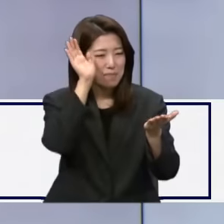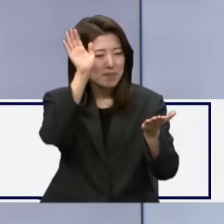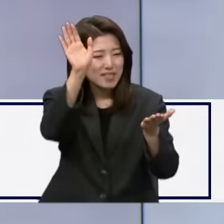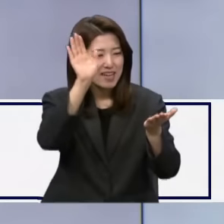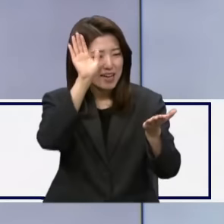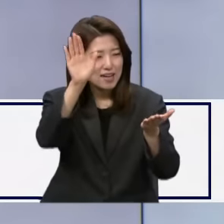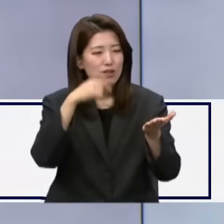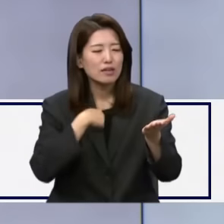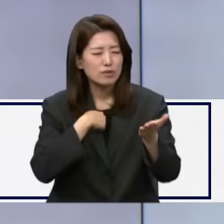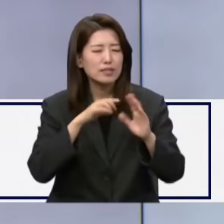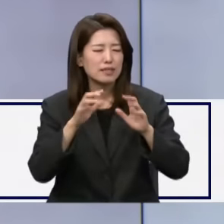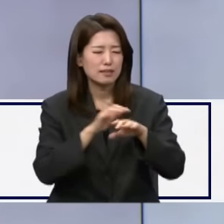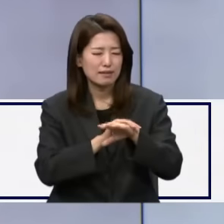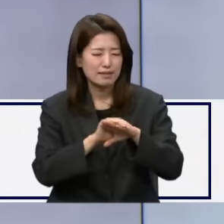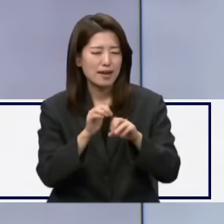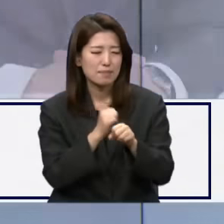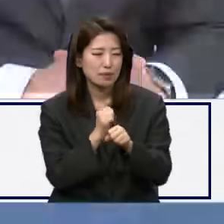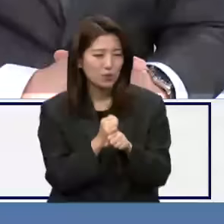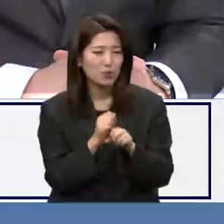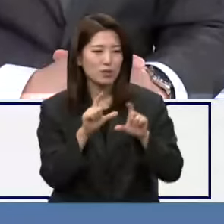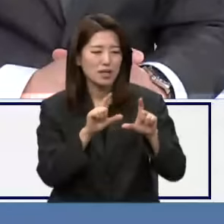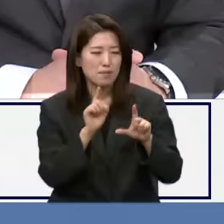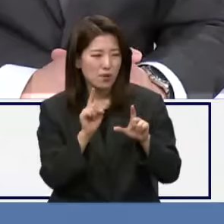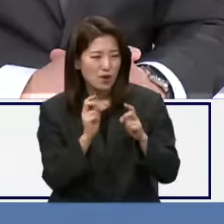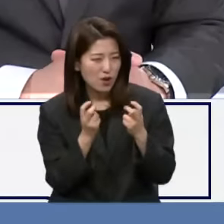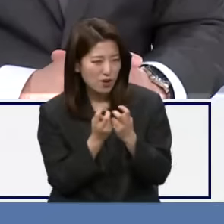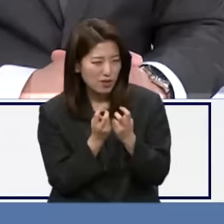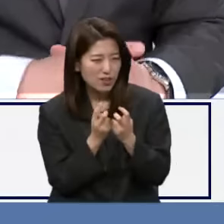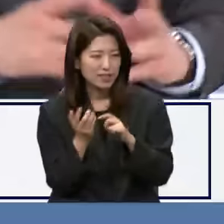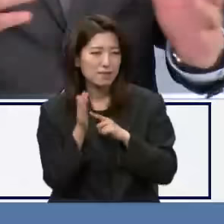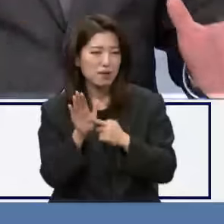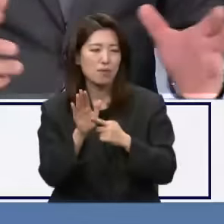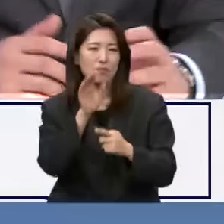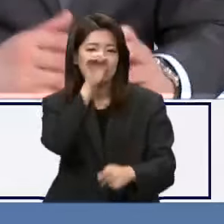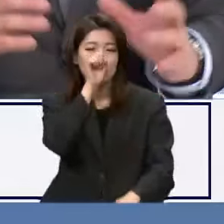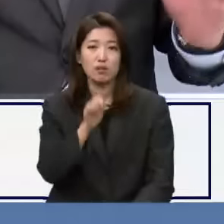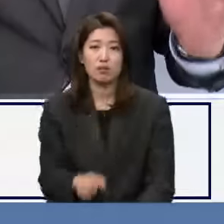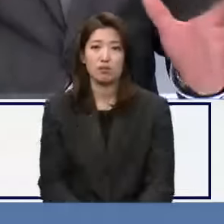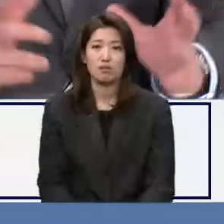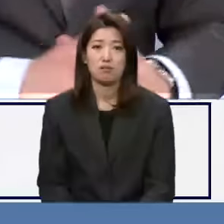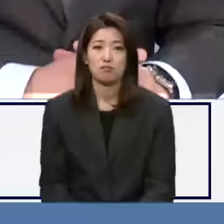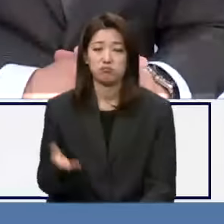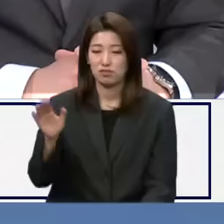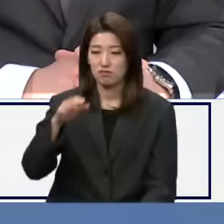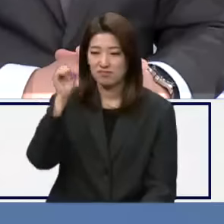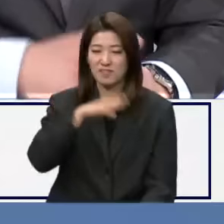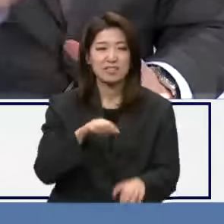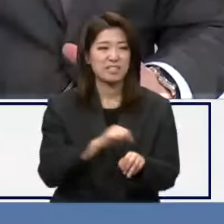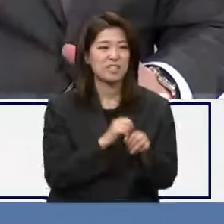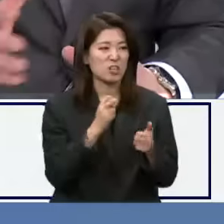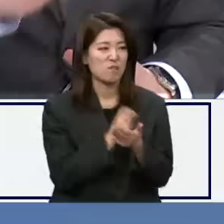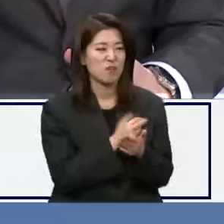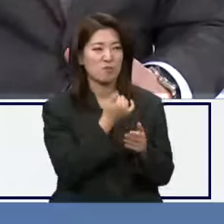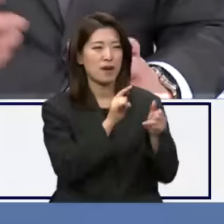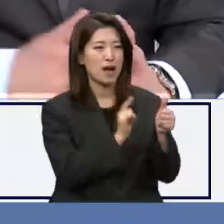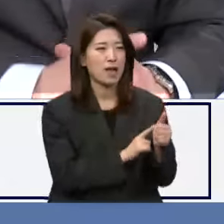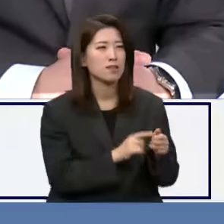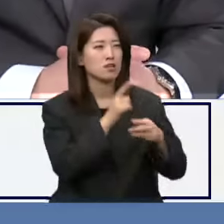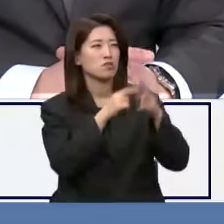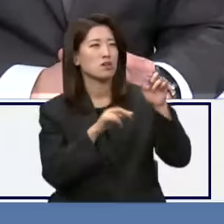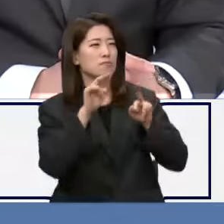나와야지 이게 누구를 벌하다 것으로 비춰지는이이 공약이 과연 이게 지지층 결 치면 도움이 되겠지만 중도 확장 되겠냐는